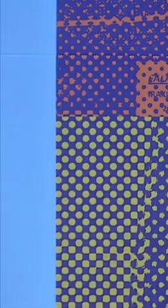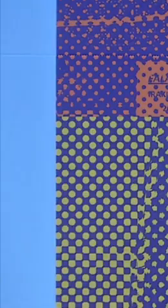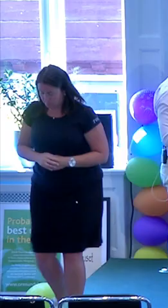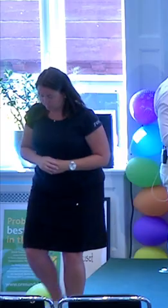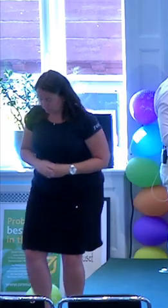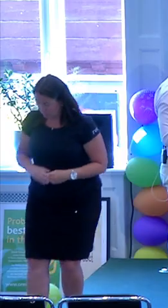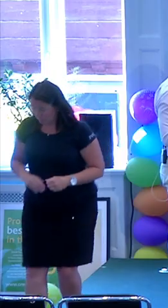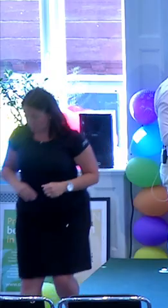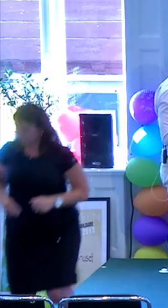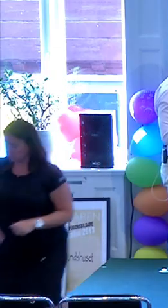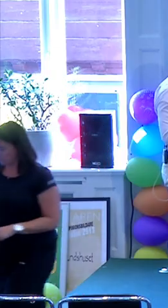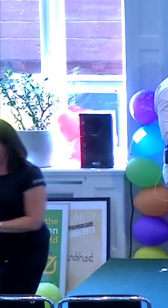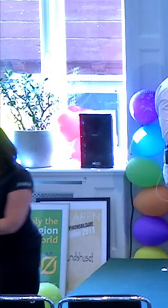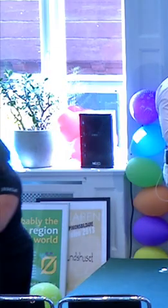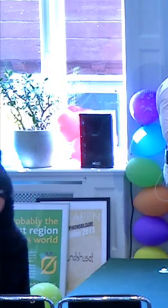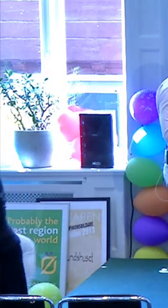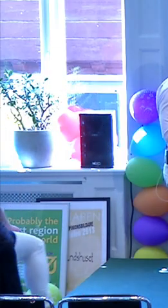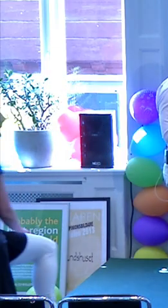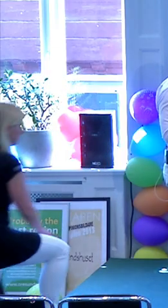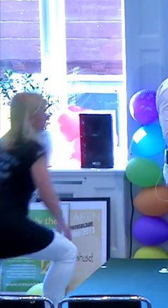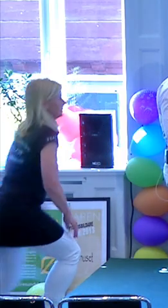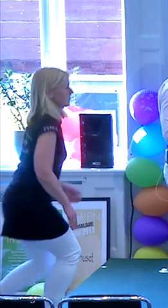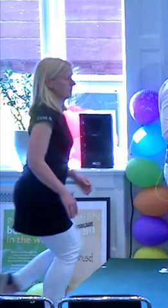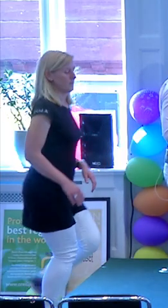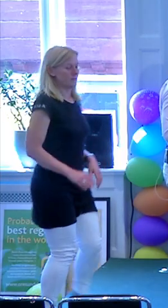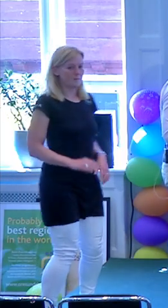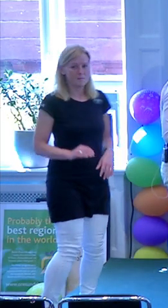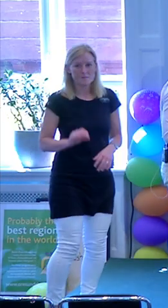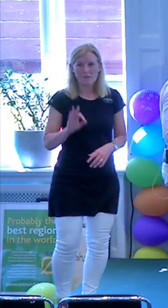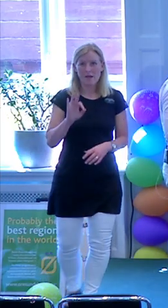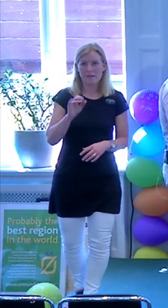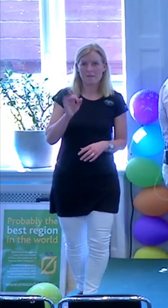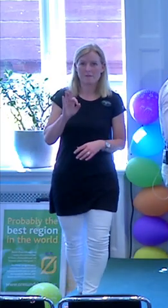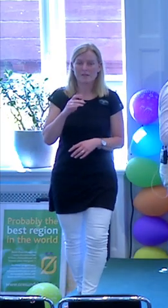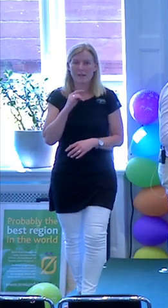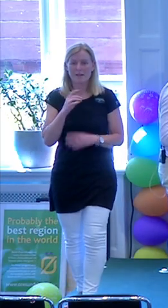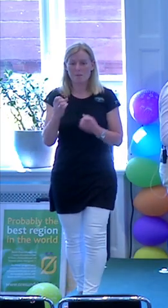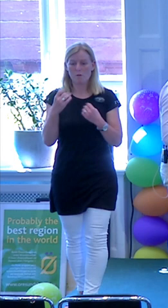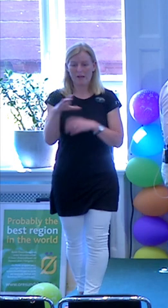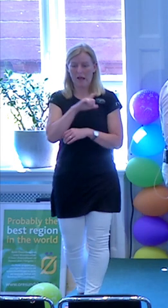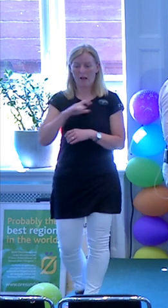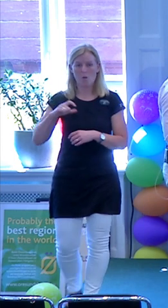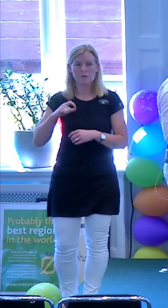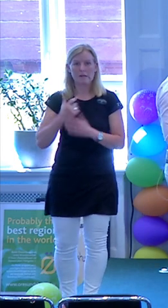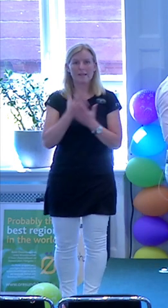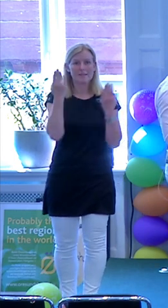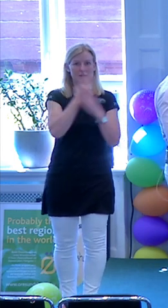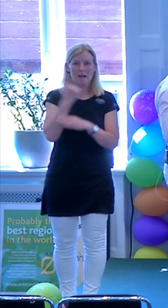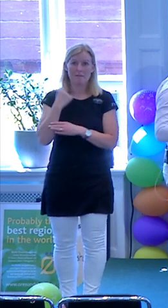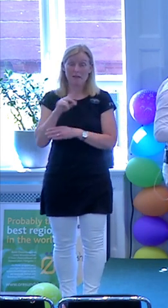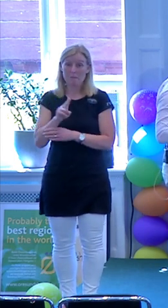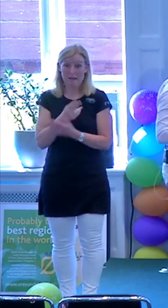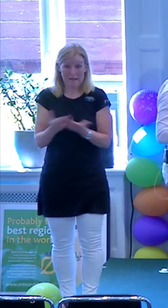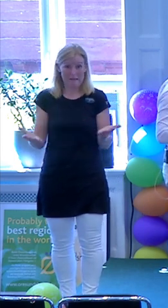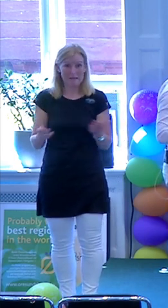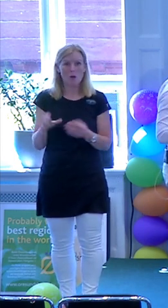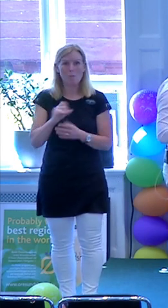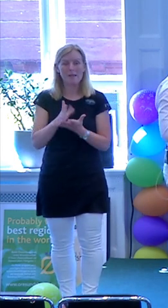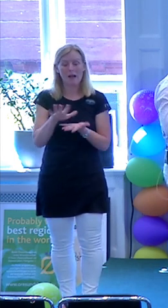Han ser ut och vill säga något. Det är ju så här att det påverkar oss i allra högsta. Det är inte svart eller vitt. Naturligtvis kommer inte allting fallera.